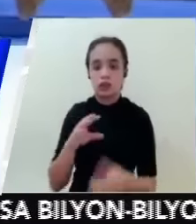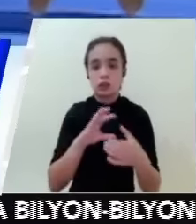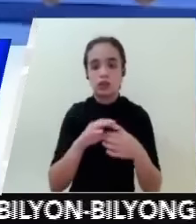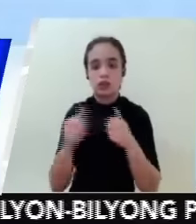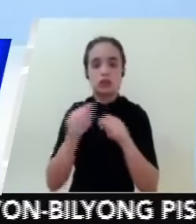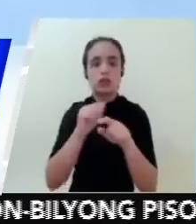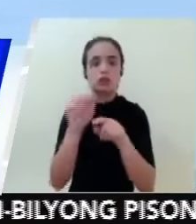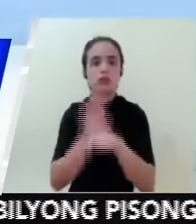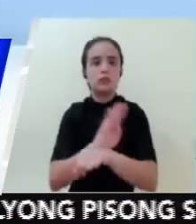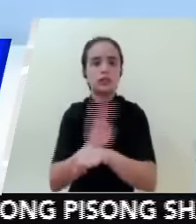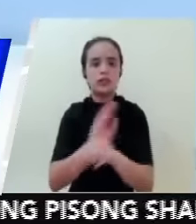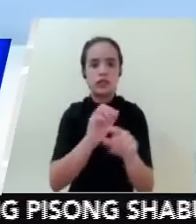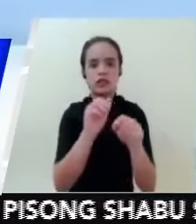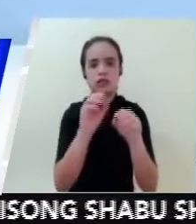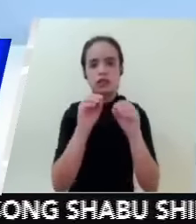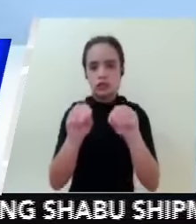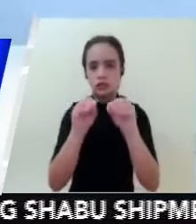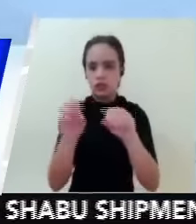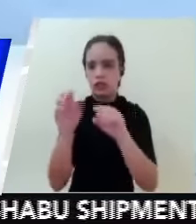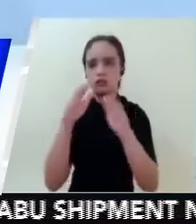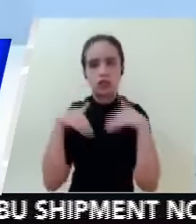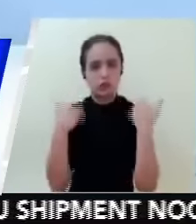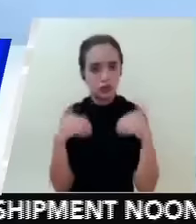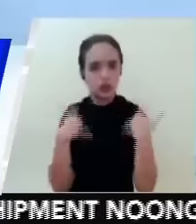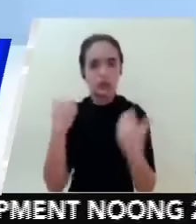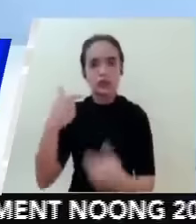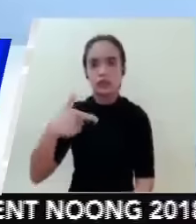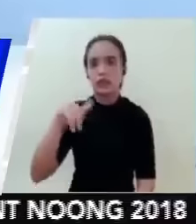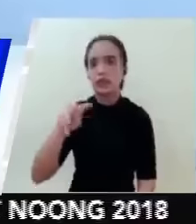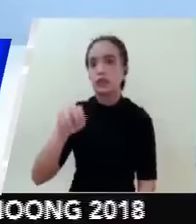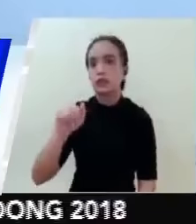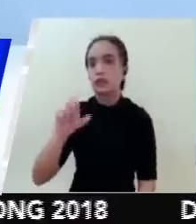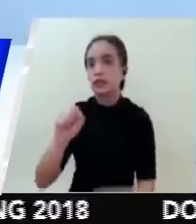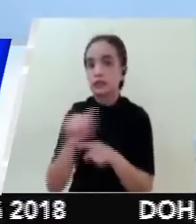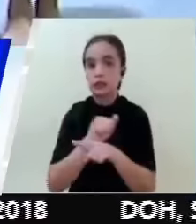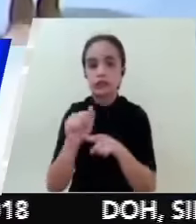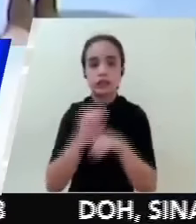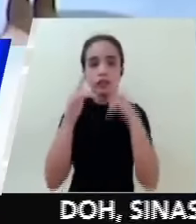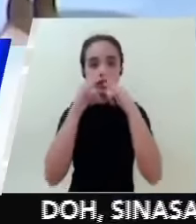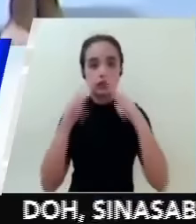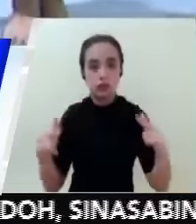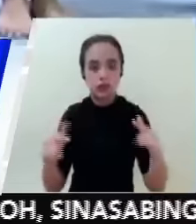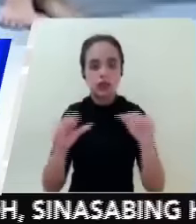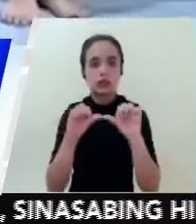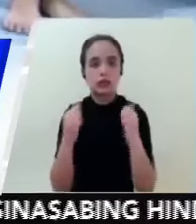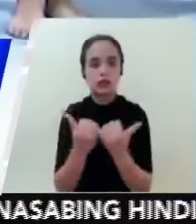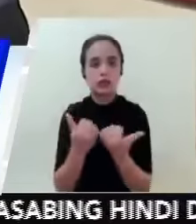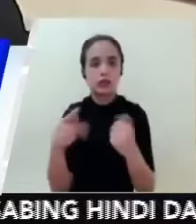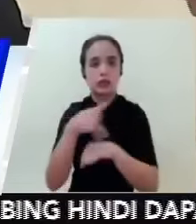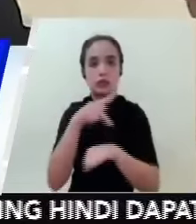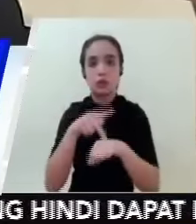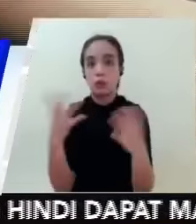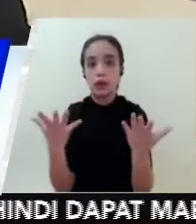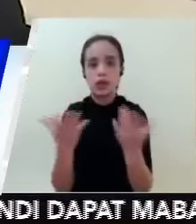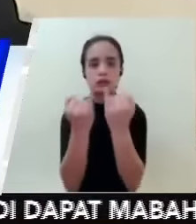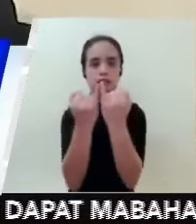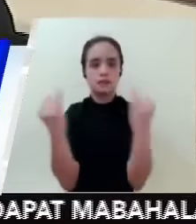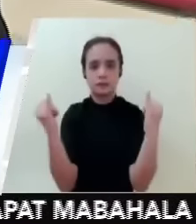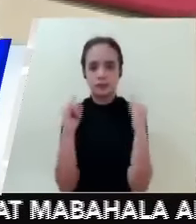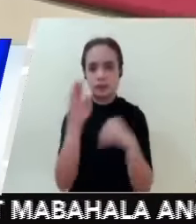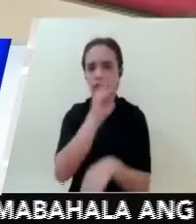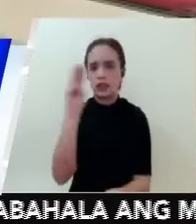Aliyah Finigan at Emma Malabuyo sa training camp ng Gymnastics Association of the Philippines sa Intramuros, Maynila. Ibinahagi nila